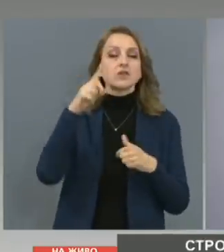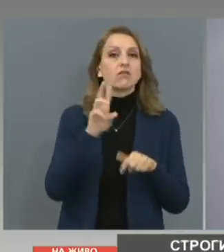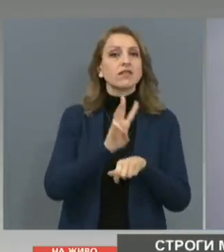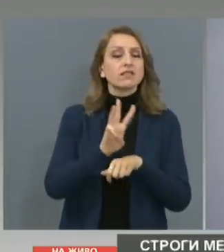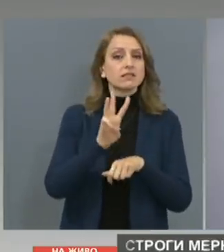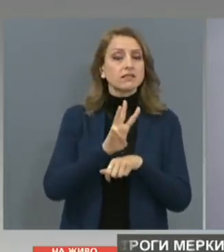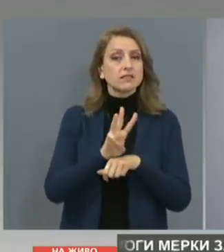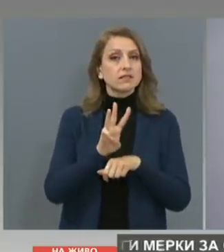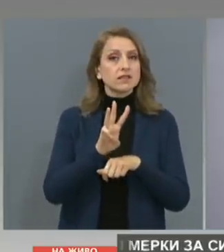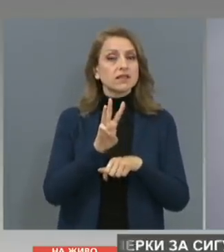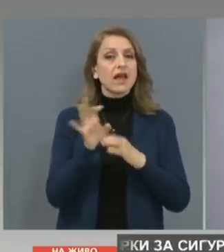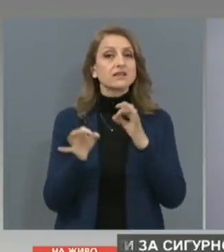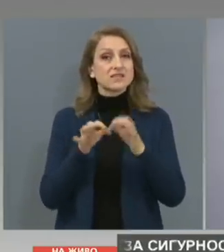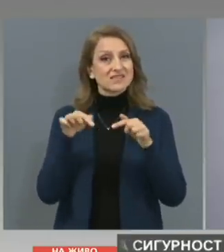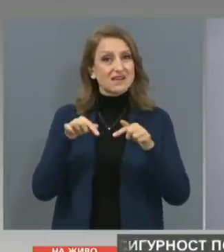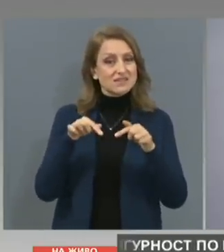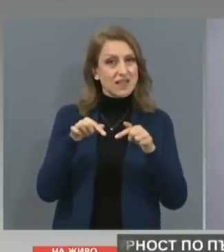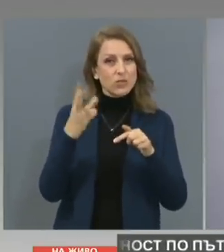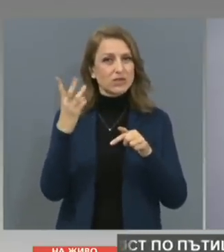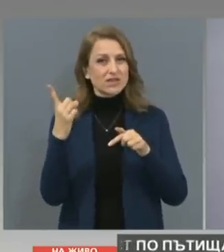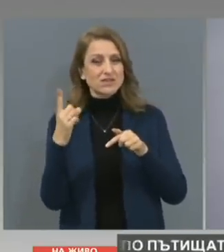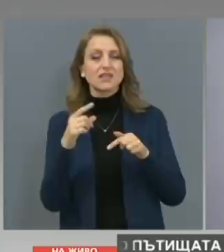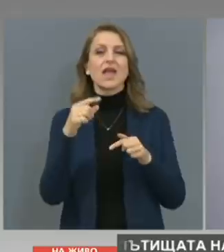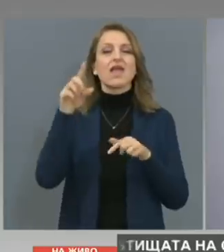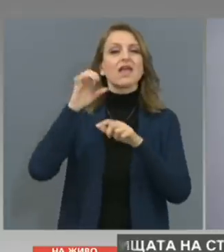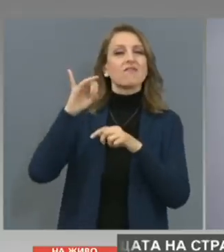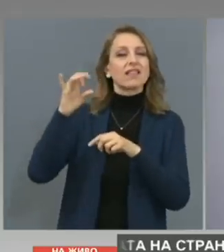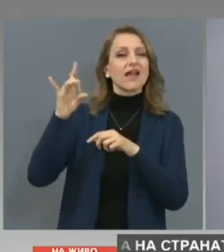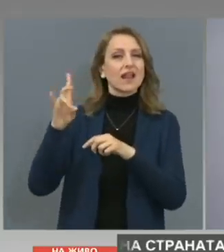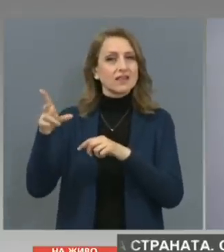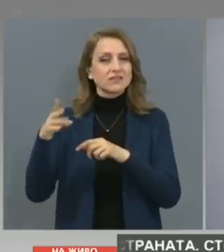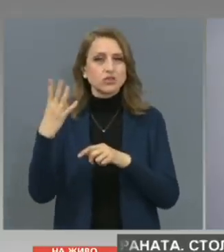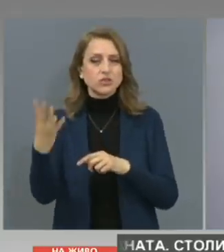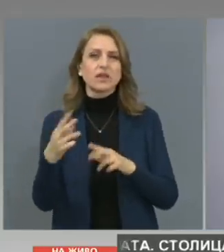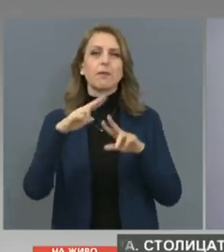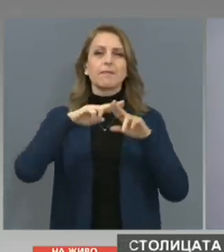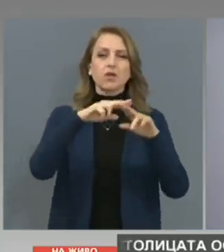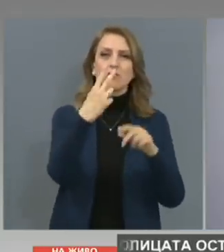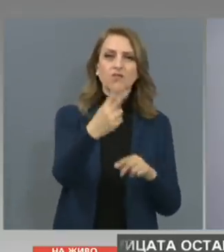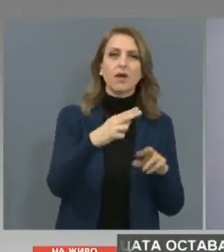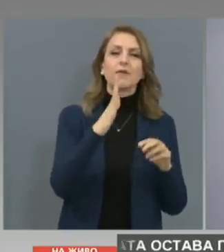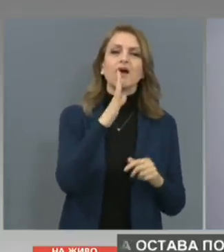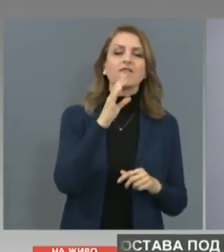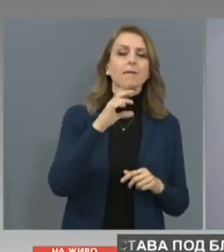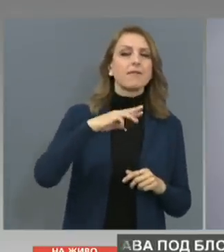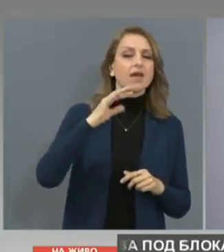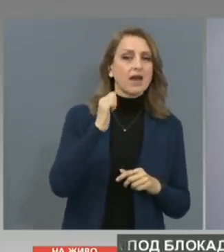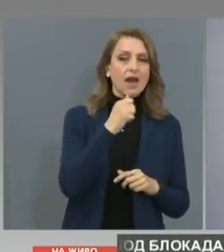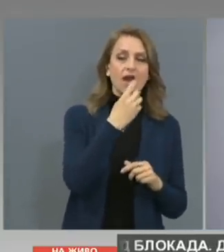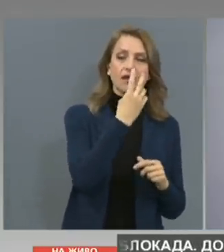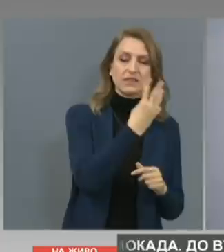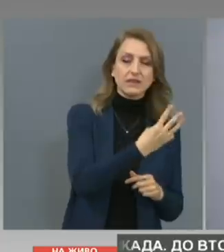от заразените. В Иван Рилски 4, Пирогов 2, в ВМА 1, амбулаторни са